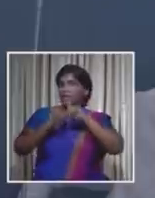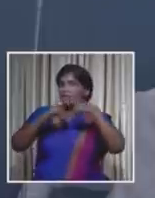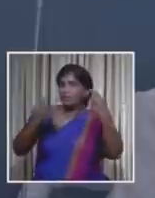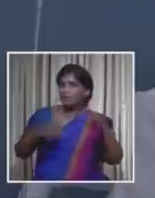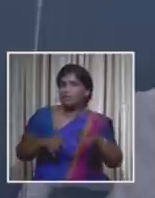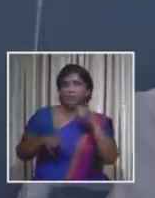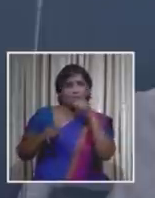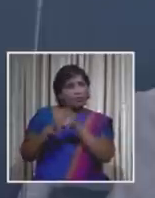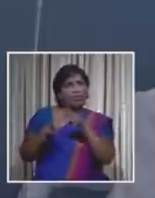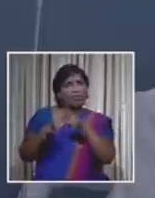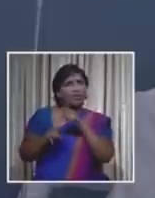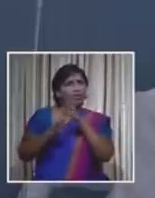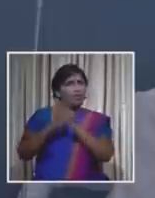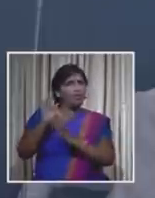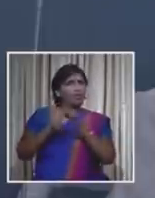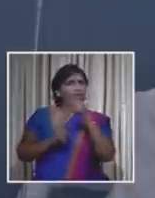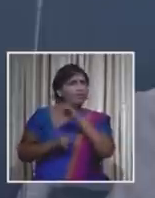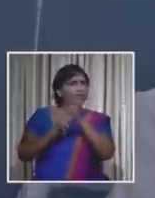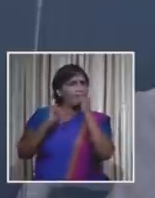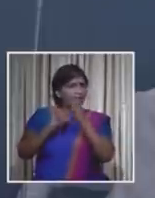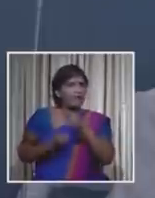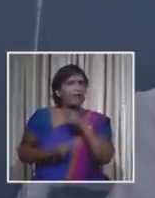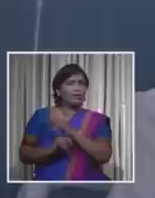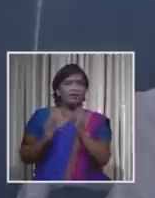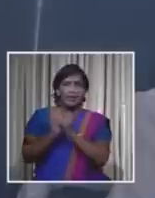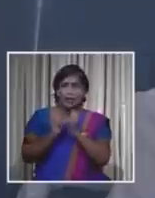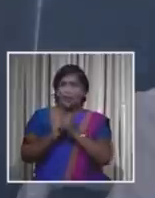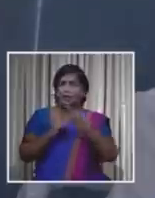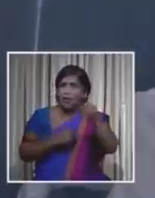ඒ තුලම මේ මන්ත්‍රීවරයා මේ වැරද්ද කරා කියන